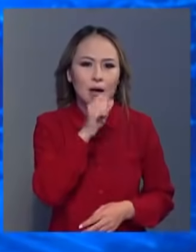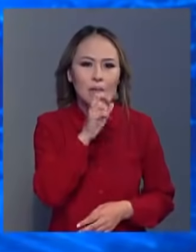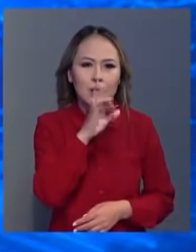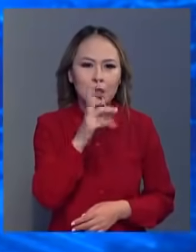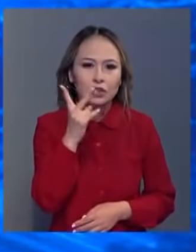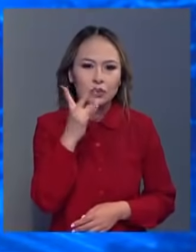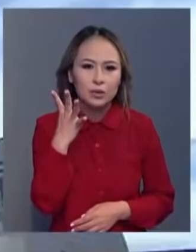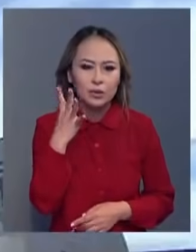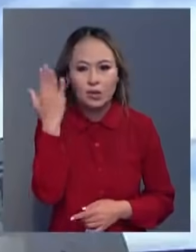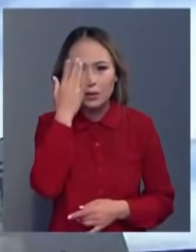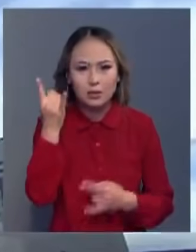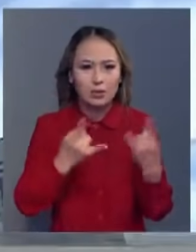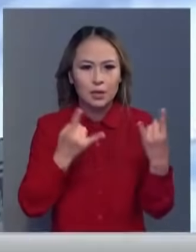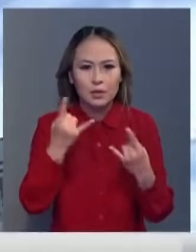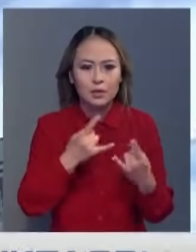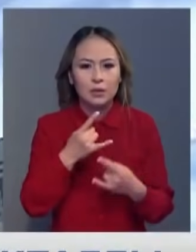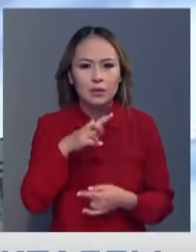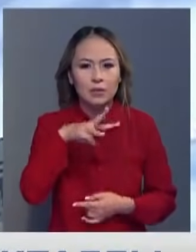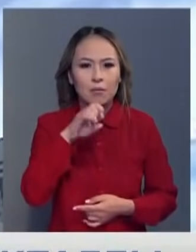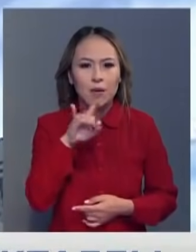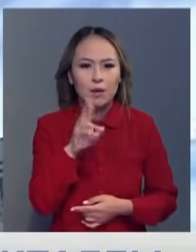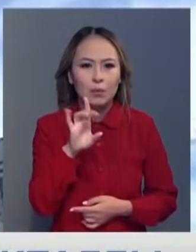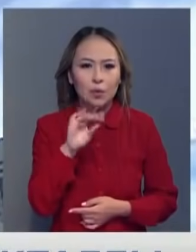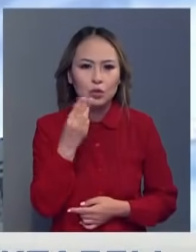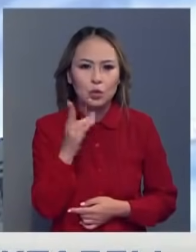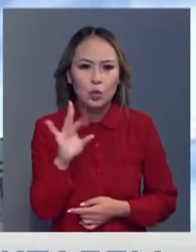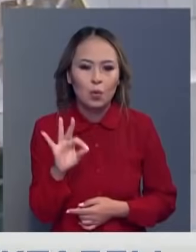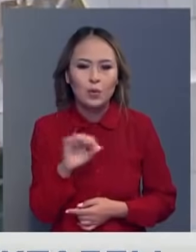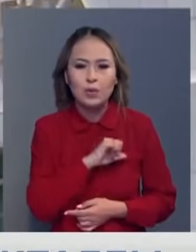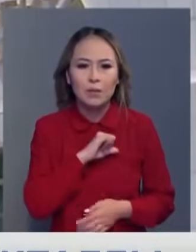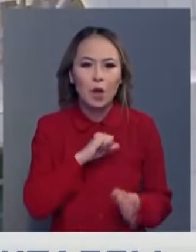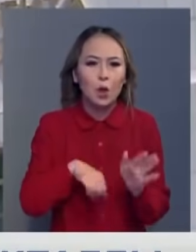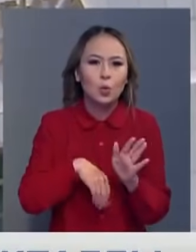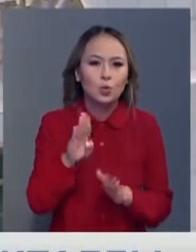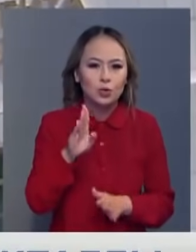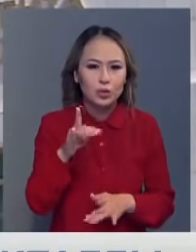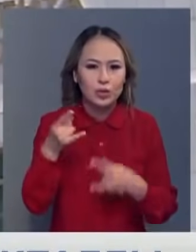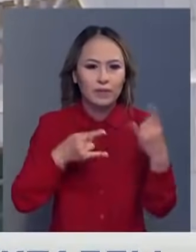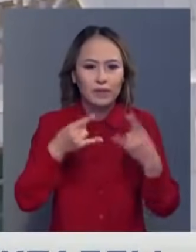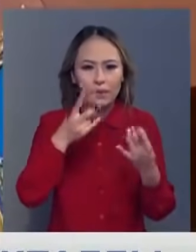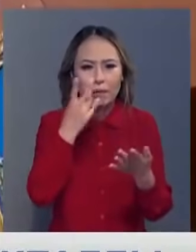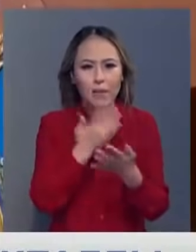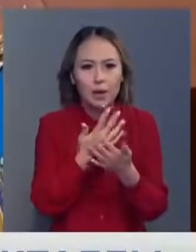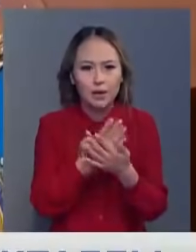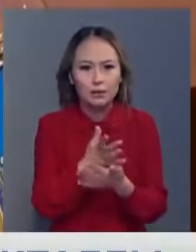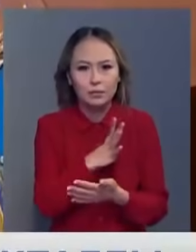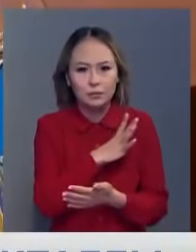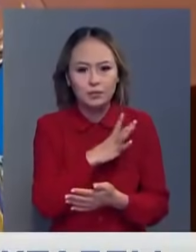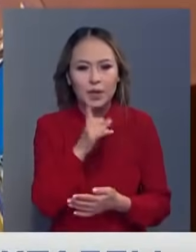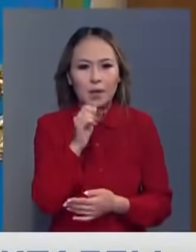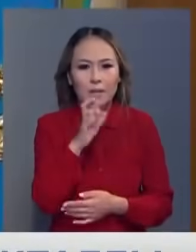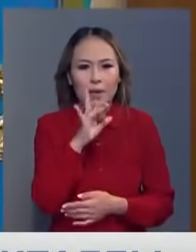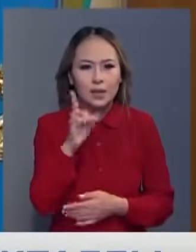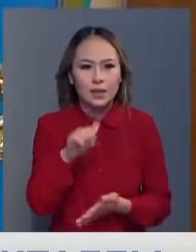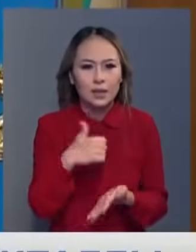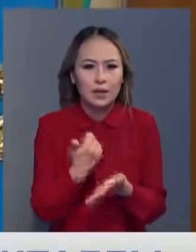Хабар 24 телеарнасының журналисі Марк Брюшко, үздік бейнесурет материалы үшін номинациясын Хабар